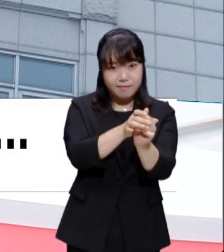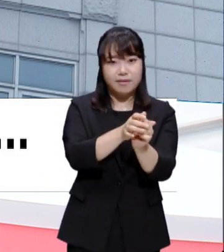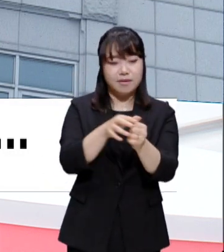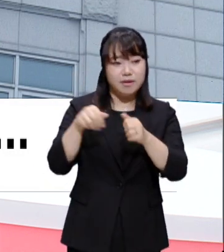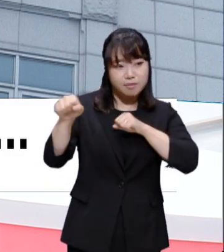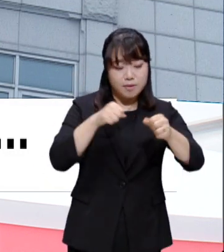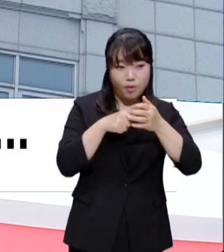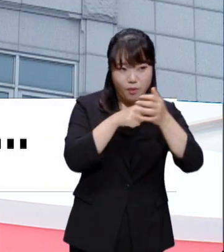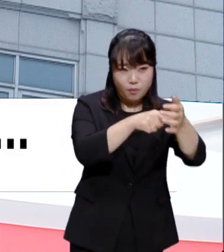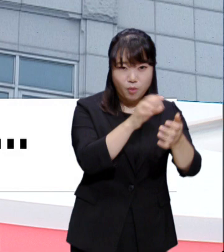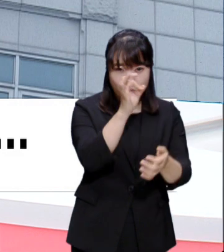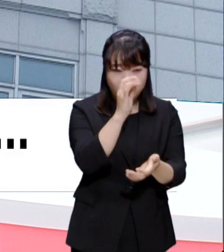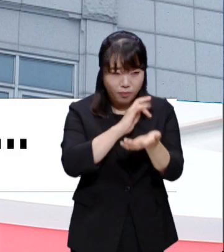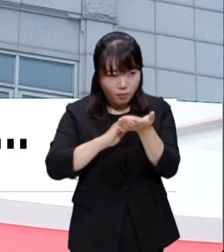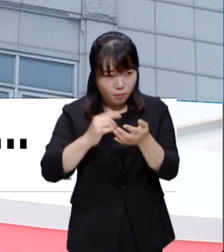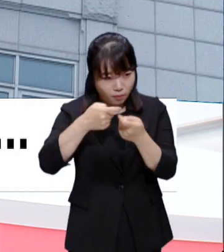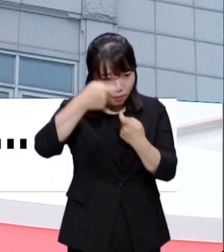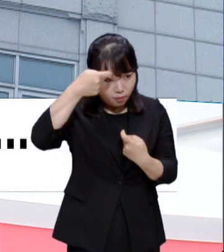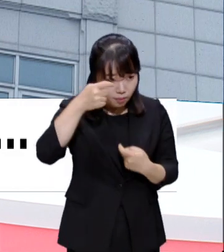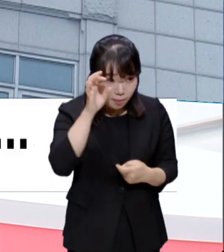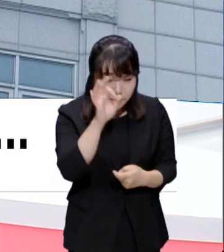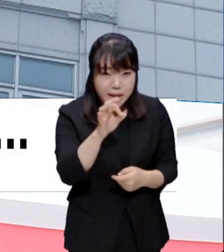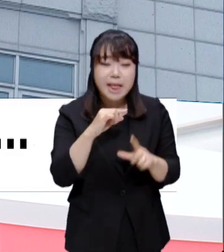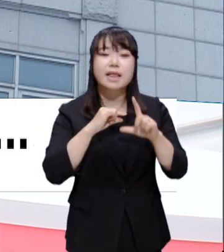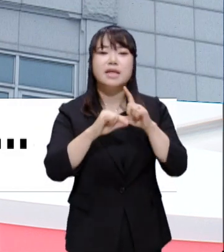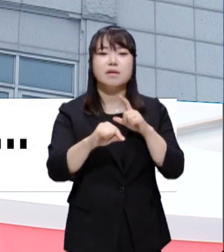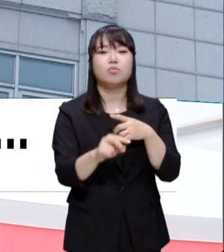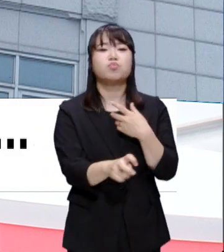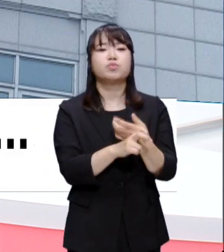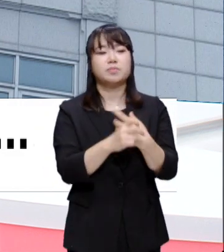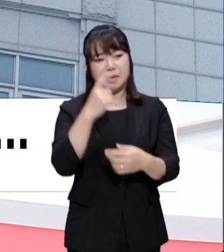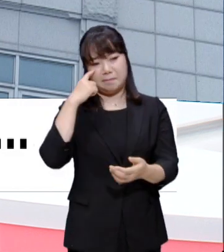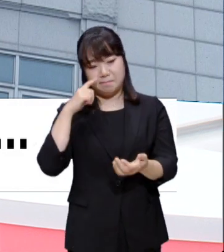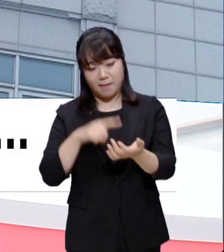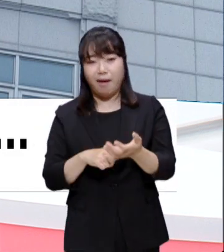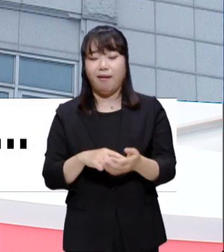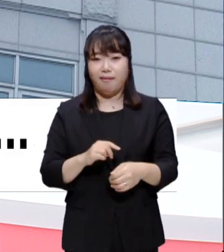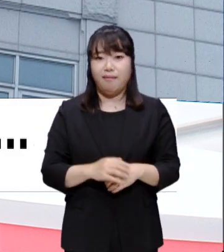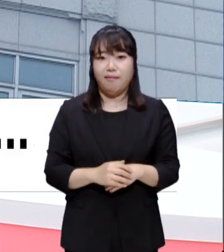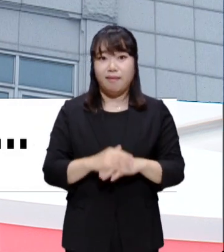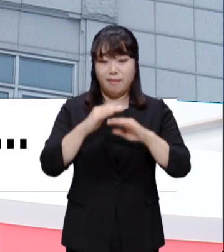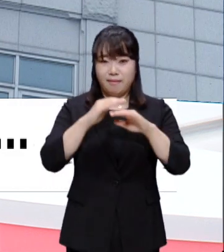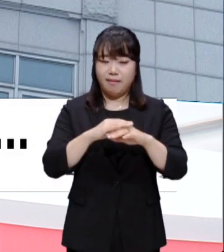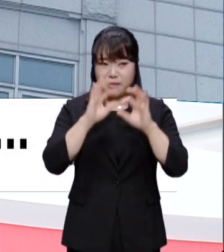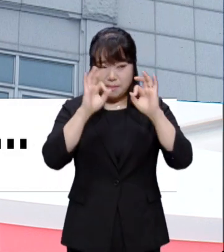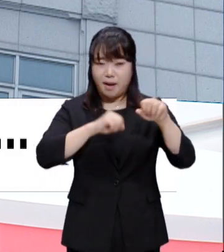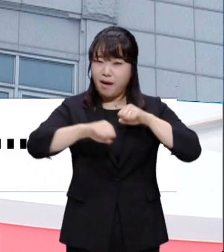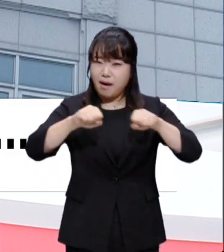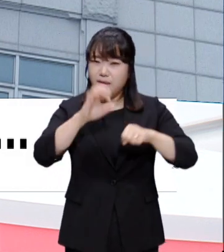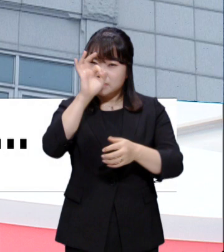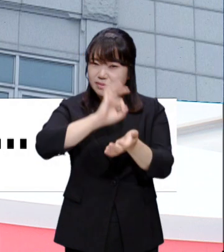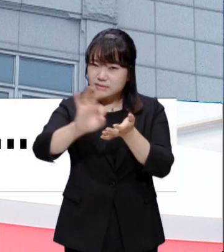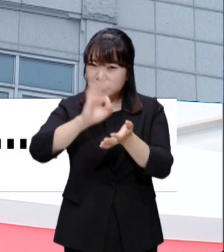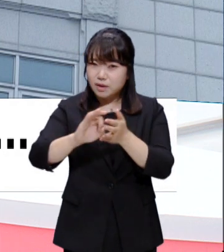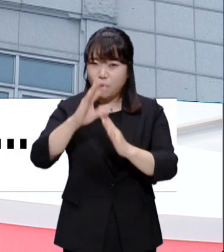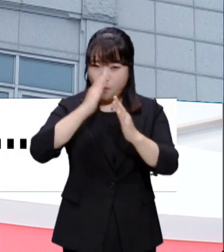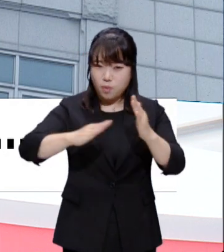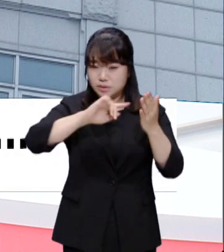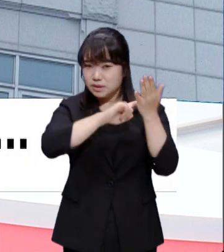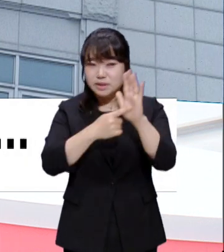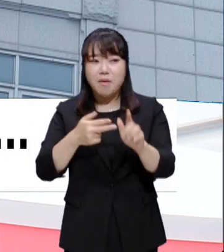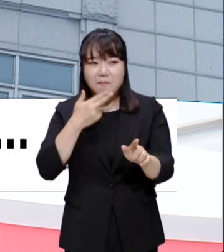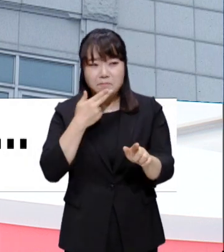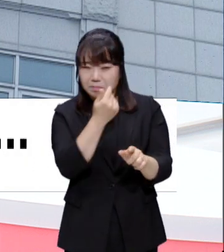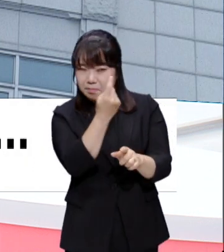자세히 들여다봤습니다. 이 사용 내역 일부는 법 위반 소지까지 있어 보였습니다. 여전히 업무 추진비를 공개하지 않는